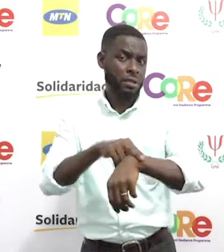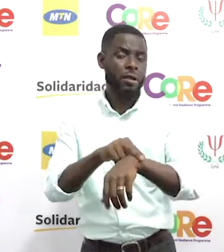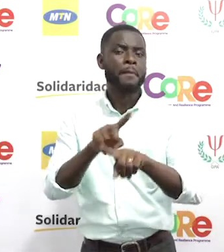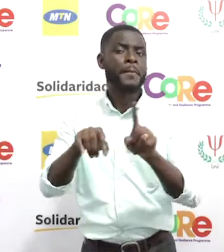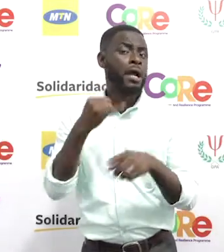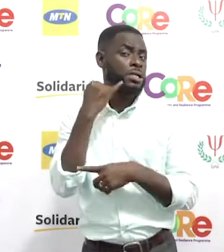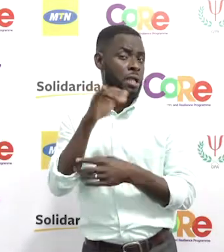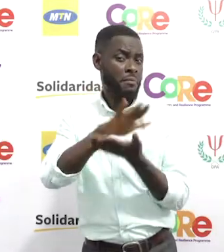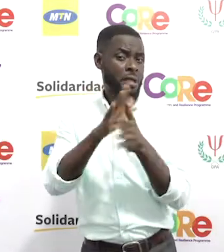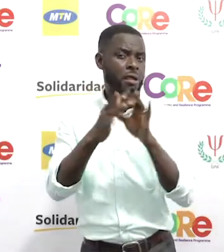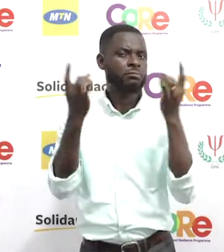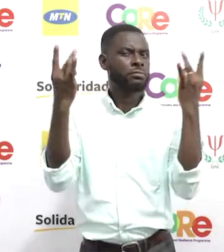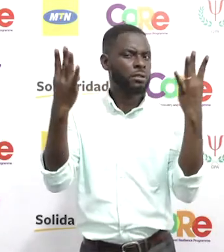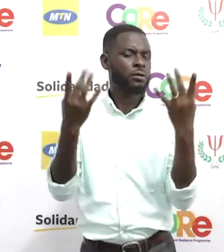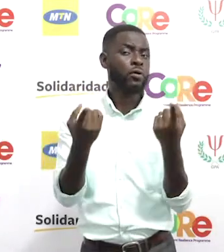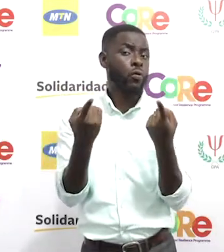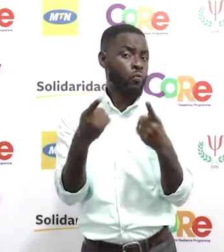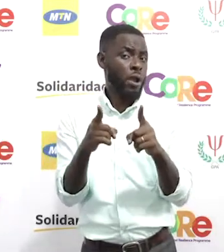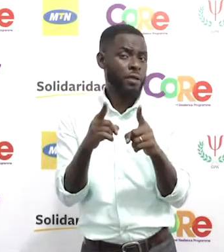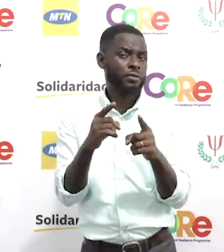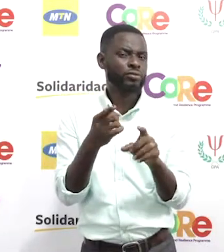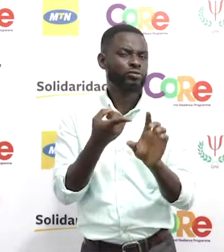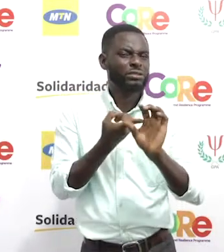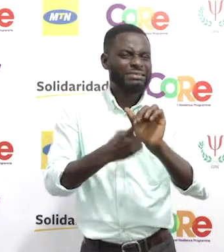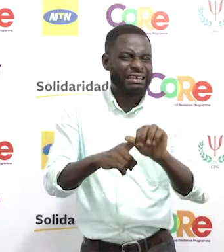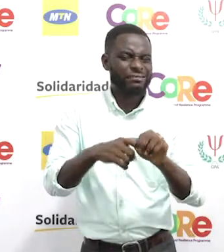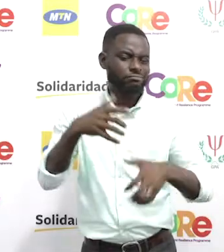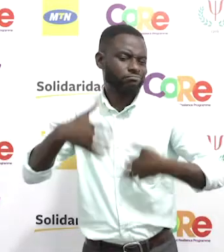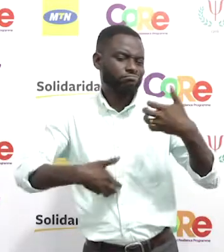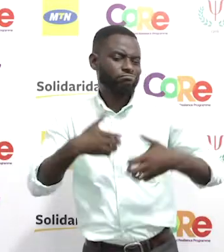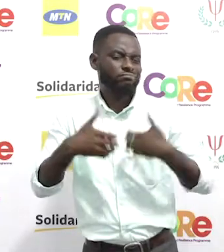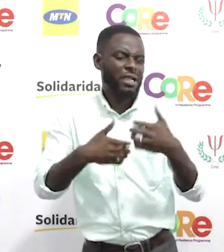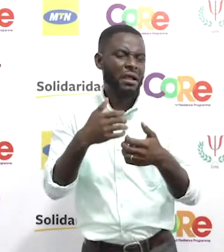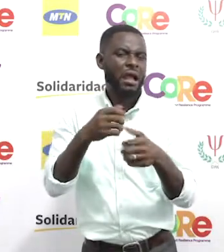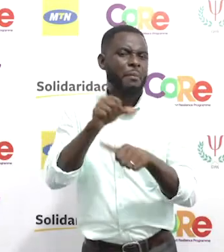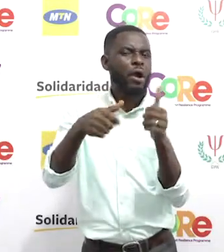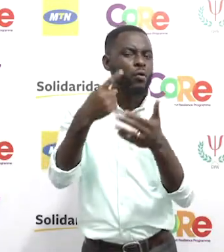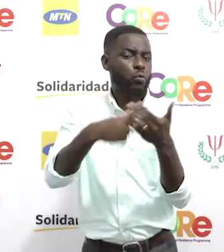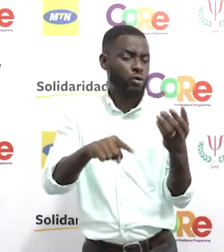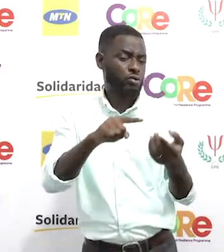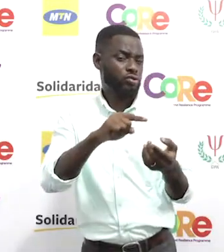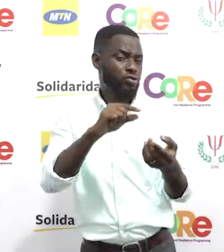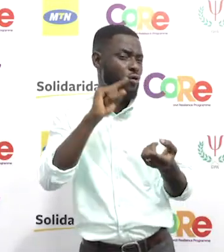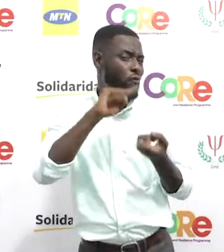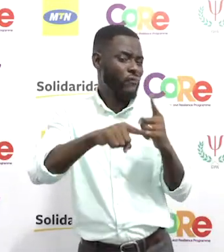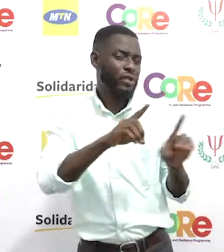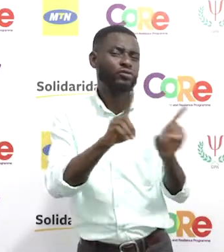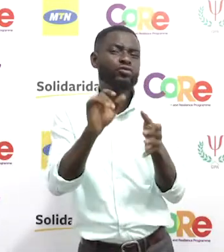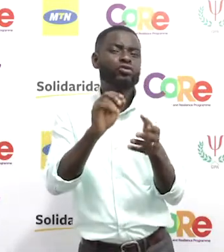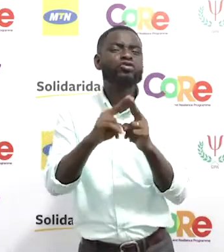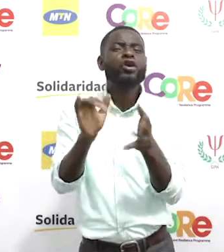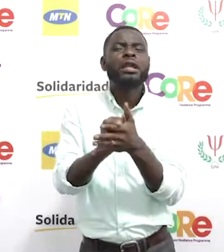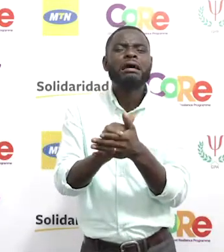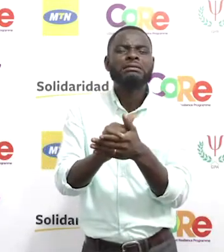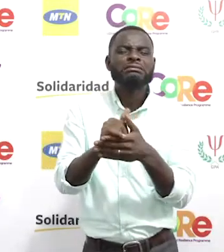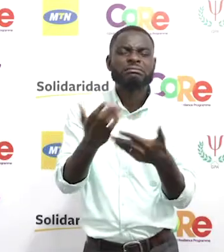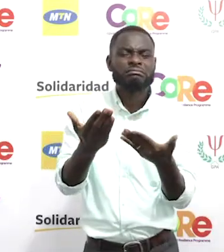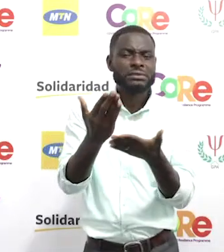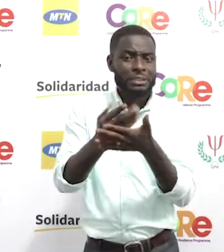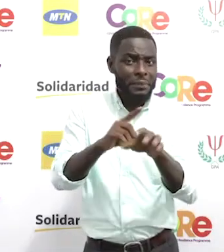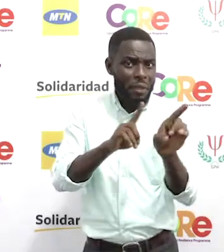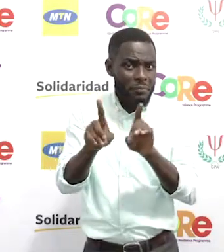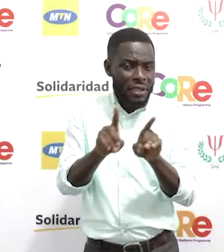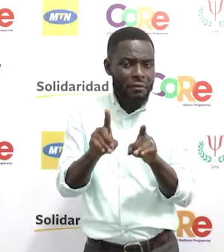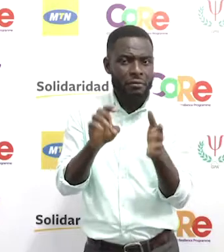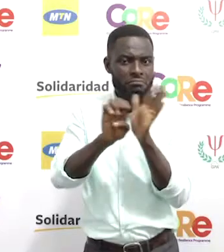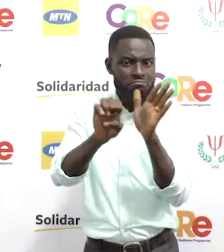fiyowe, eje adebo onoko ni foka. Ke jie sheheko, na awonga yile mli ya wa,